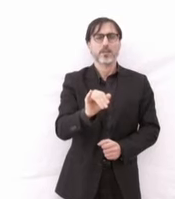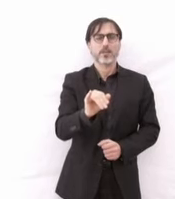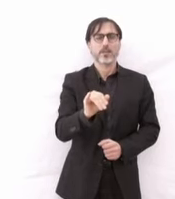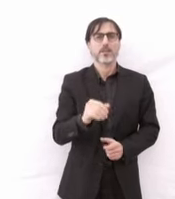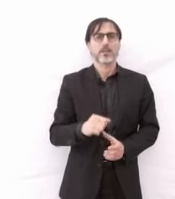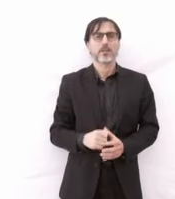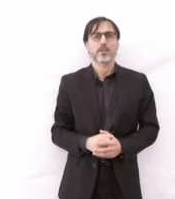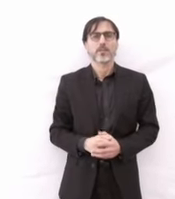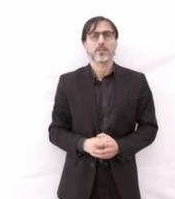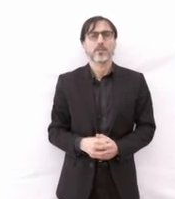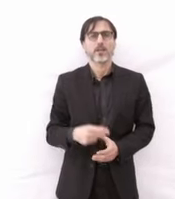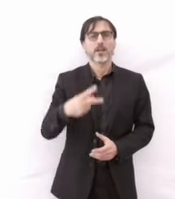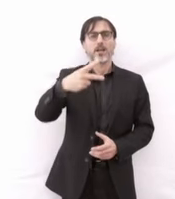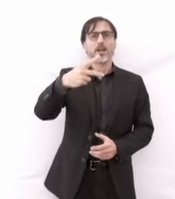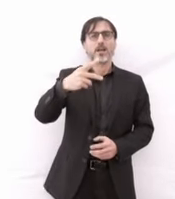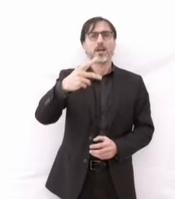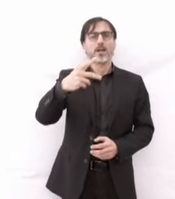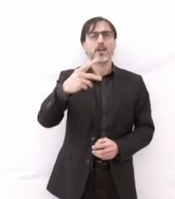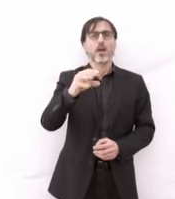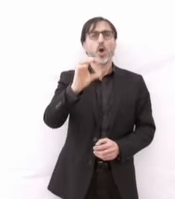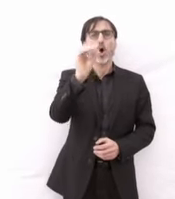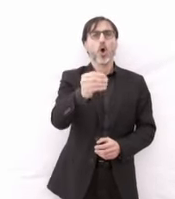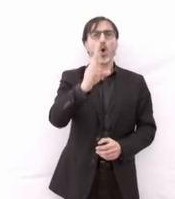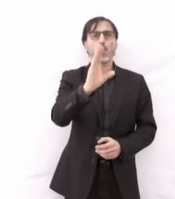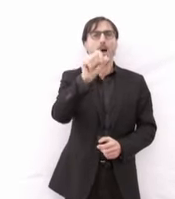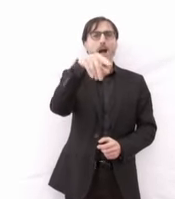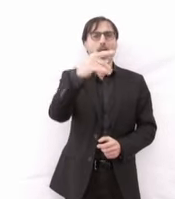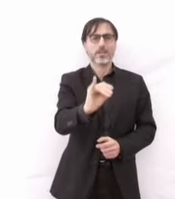Moindo Kanzoga Obadi,